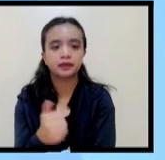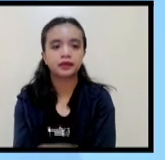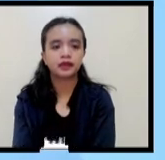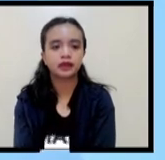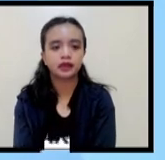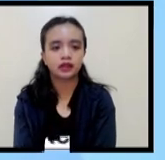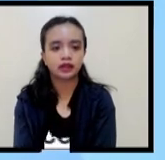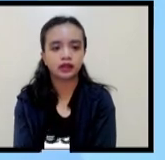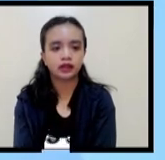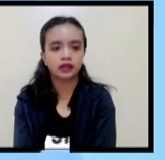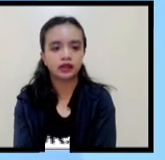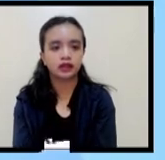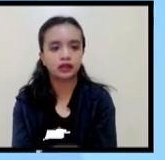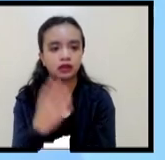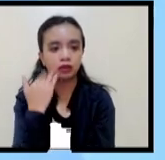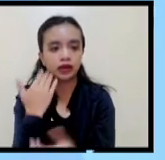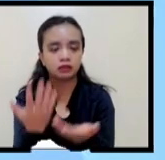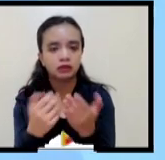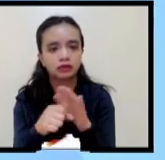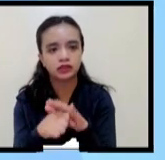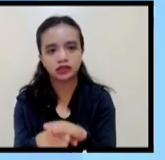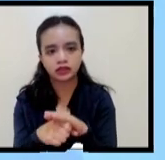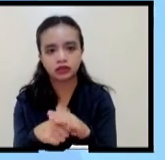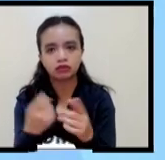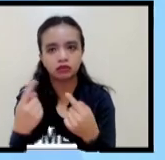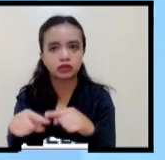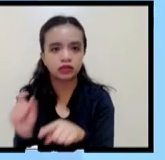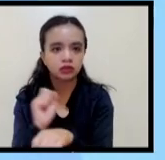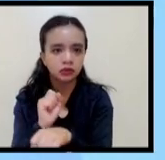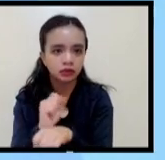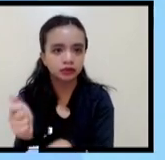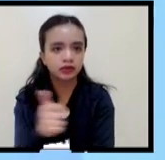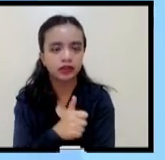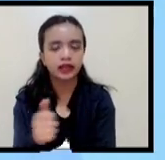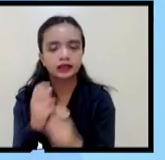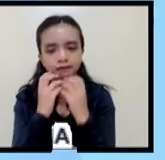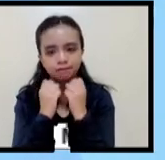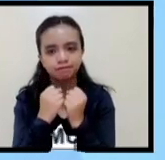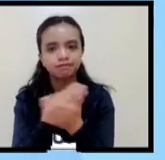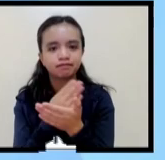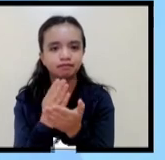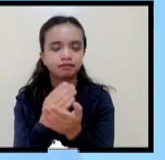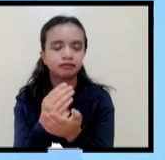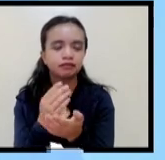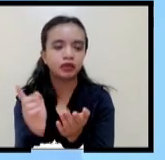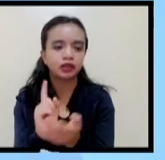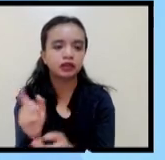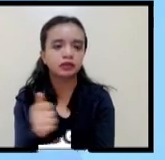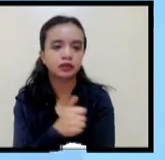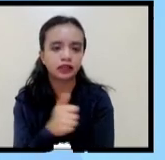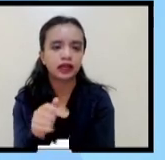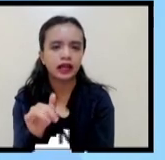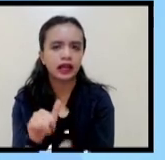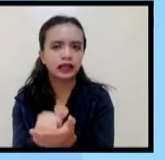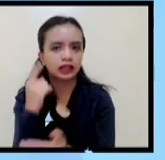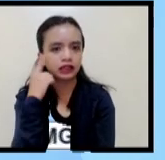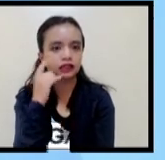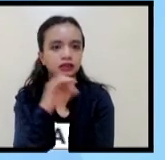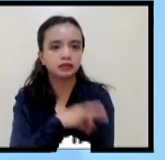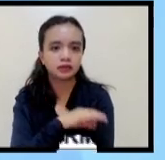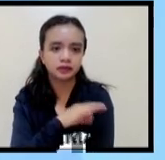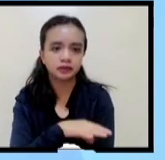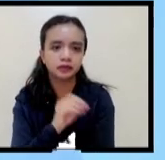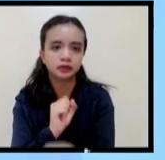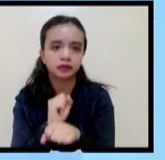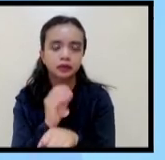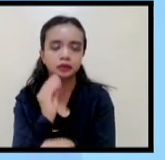pagko-commute para lang makapunta sa trabaho ko and tipid na rin sa pamasahe. So I think that's another benefit ng pag-work from home. And another